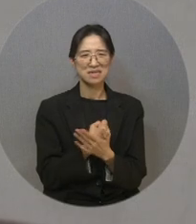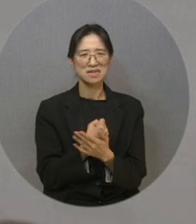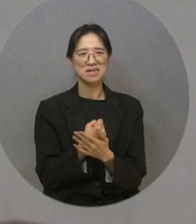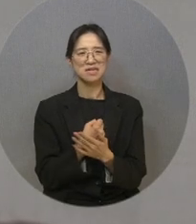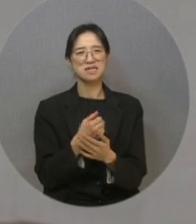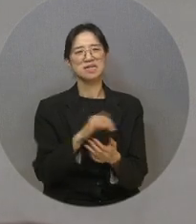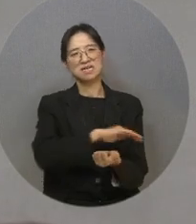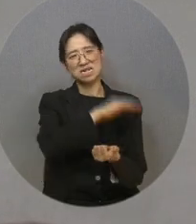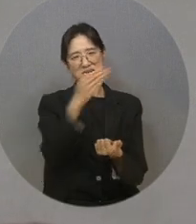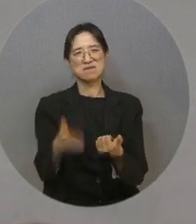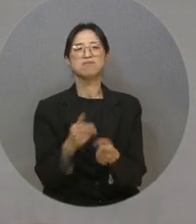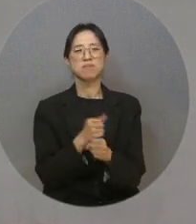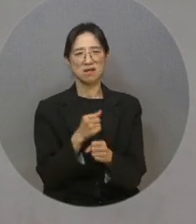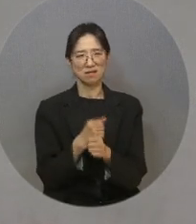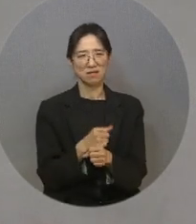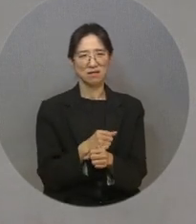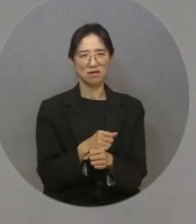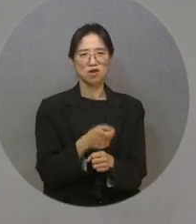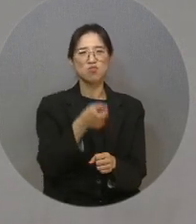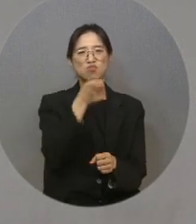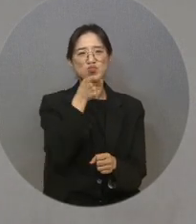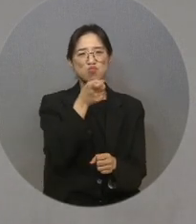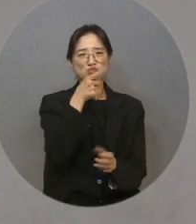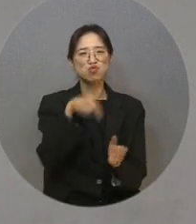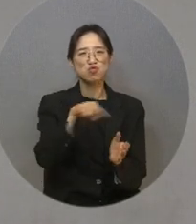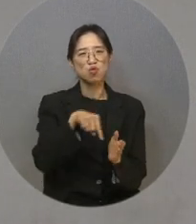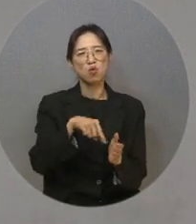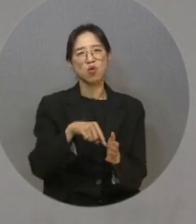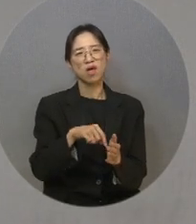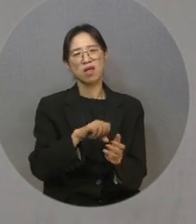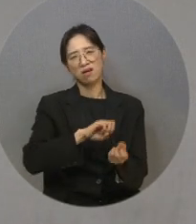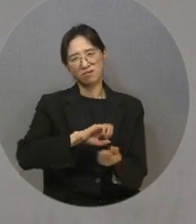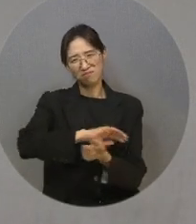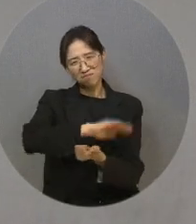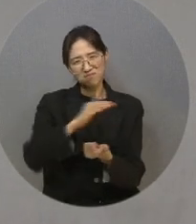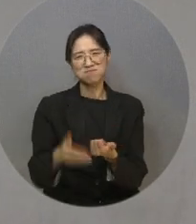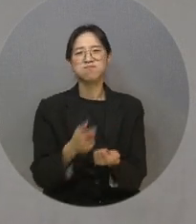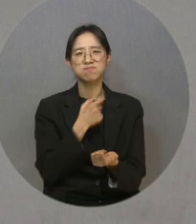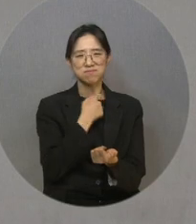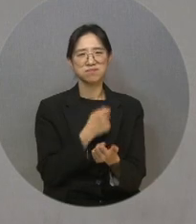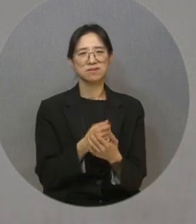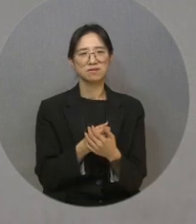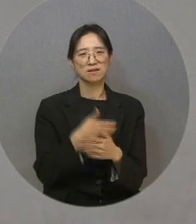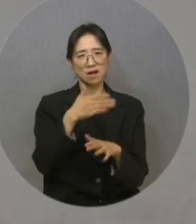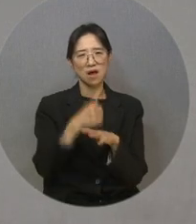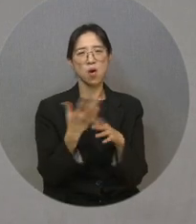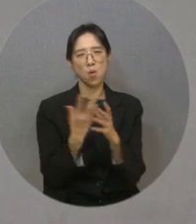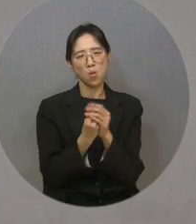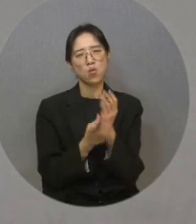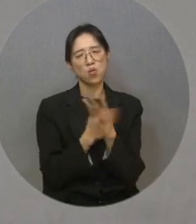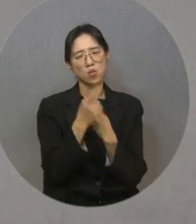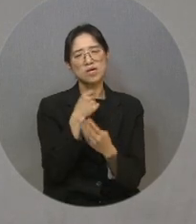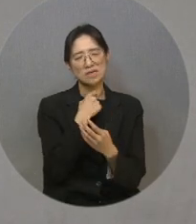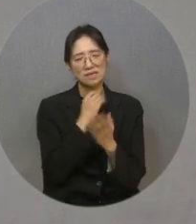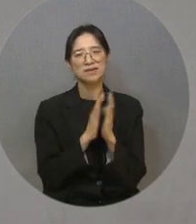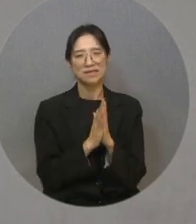문무대왕릉을 만들었겠습니까? 물속에 수장해달라고 하잖아요. 수장. 그래서 온전한 통일을 계속 기도하는